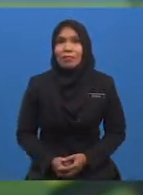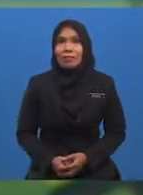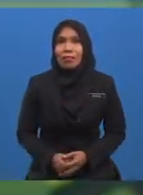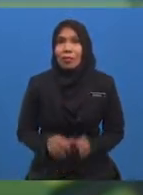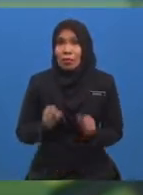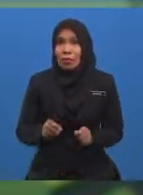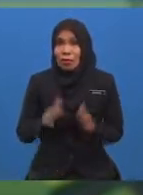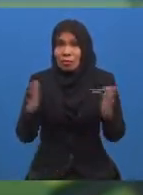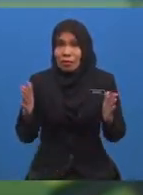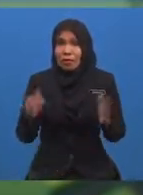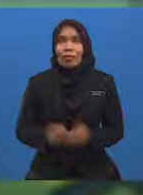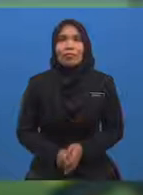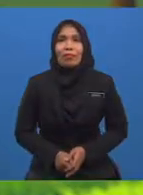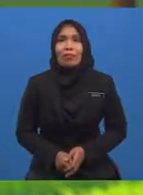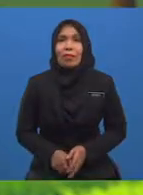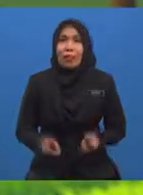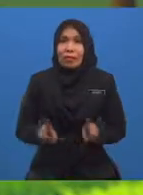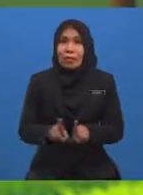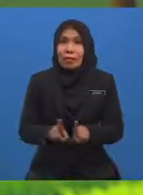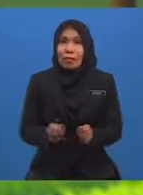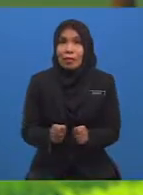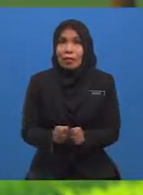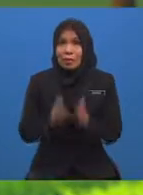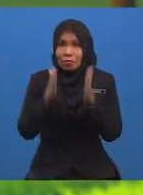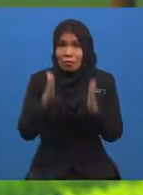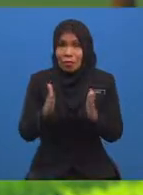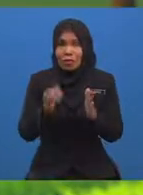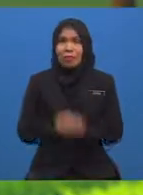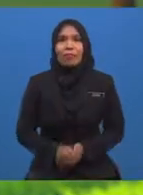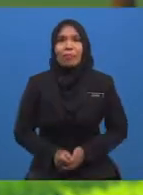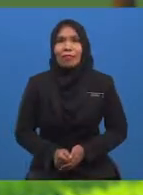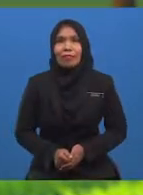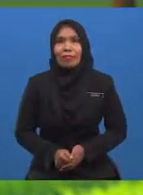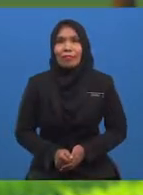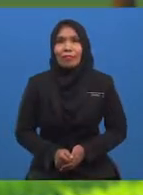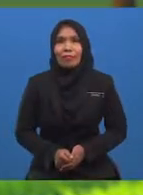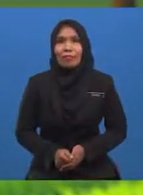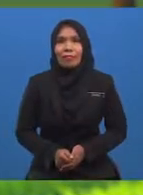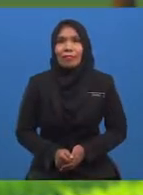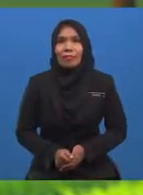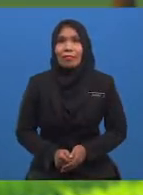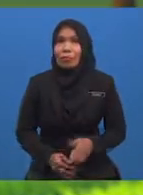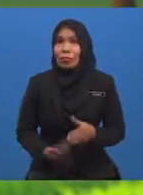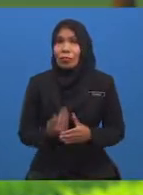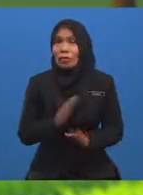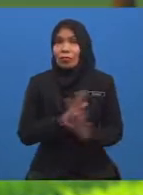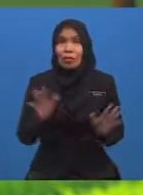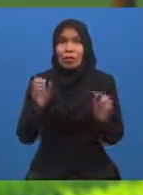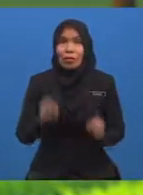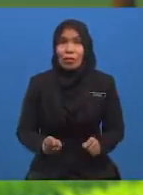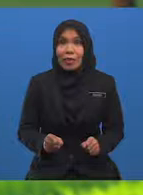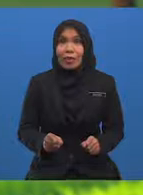kita manusia. Walaupun tumbuhan tidak boleh bergerak, tetapi tumbuhan